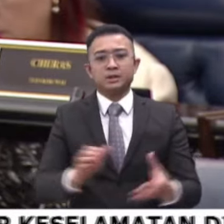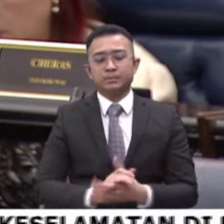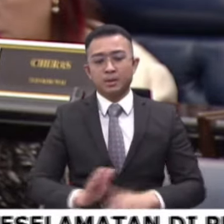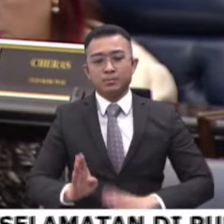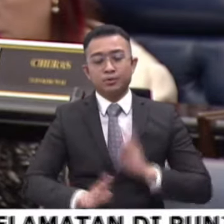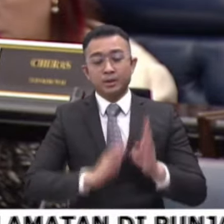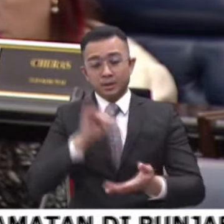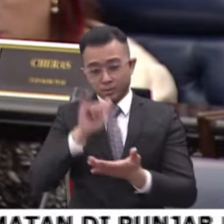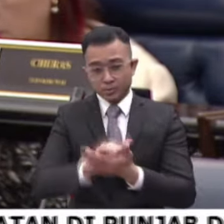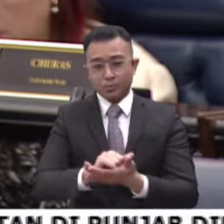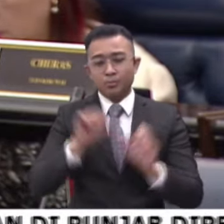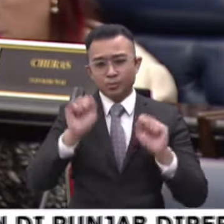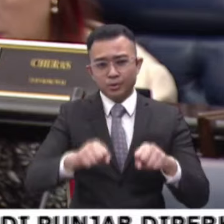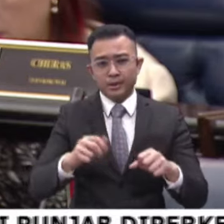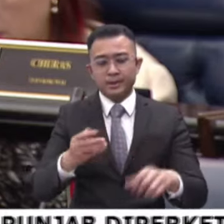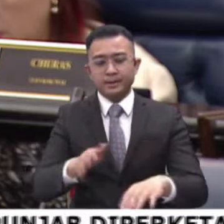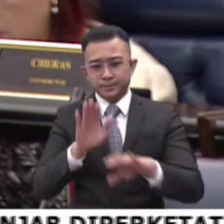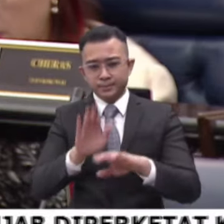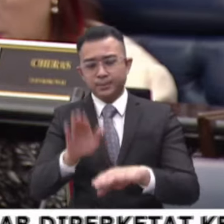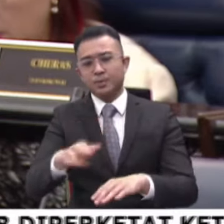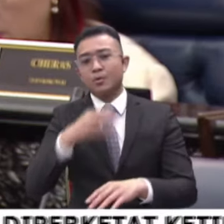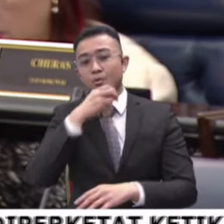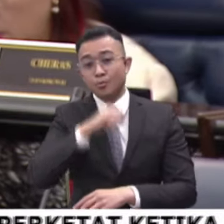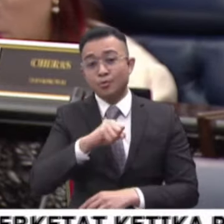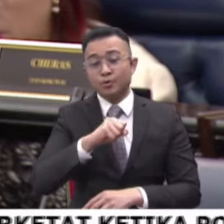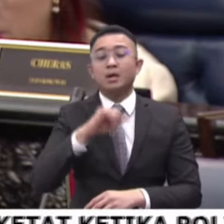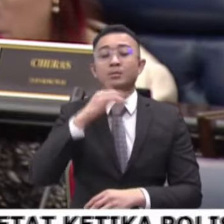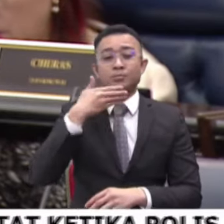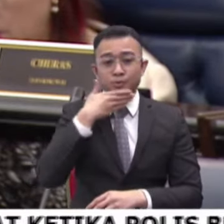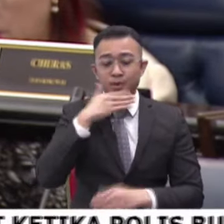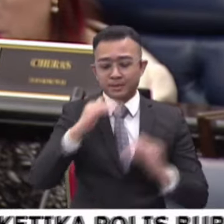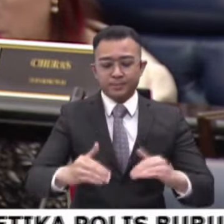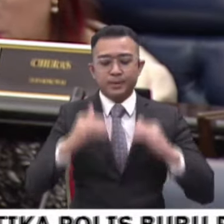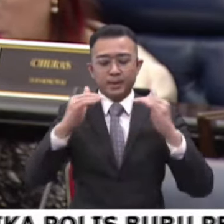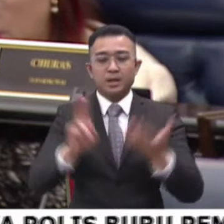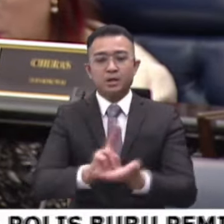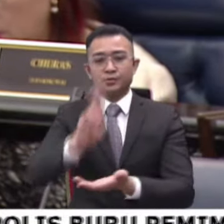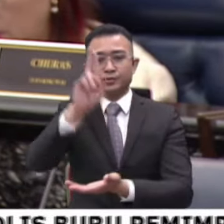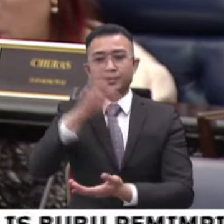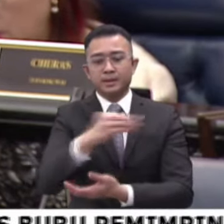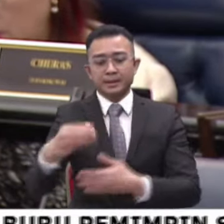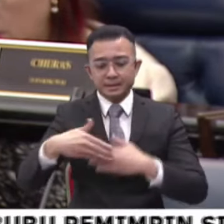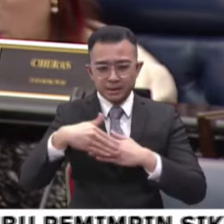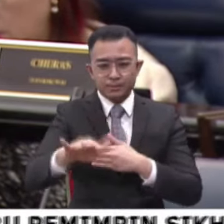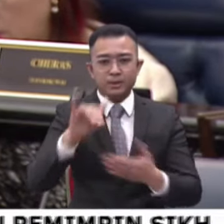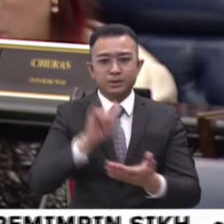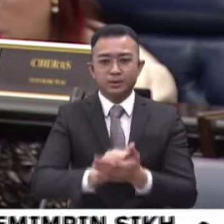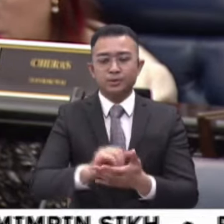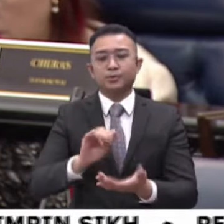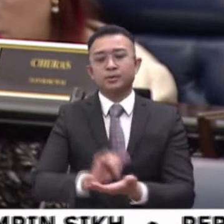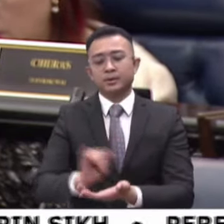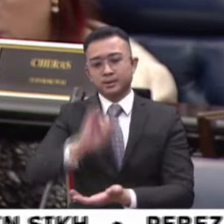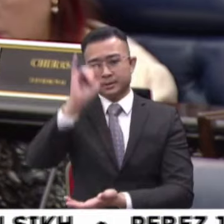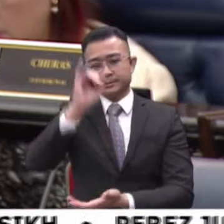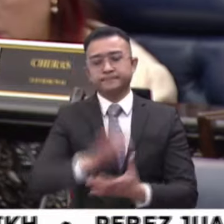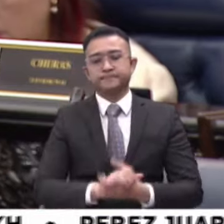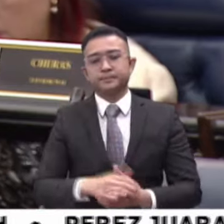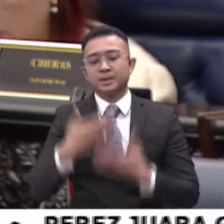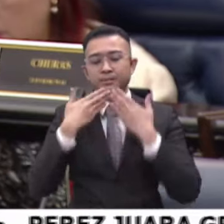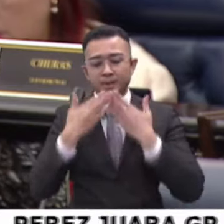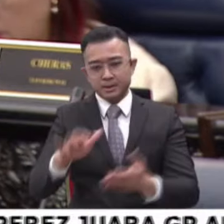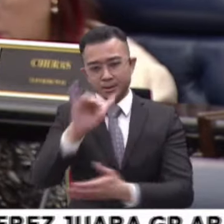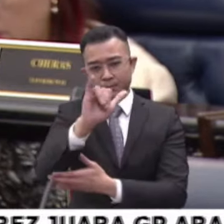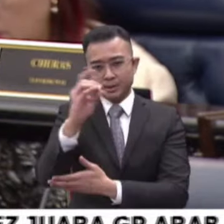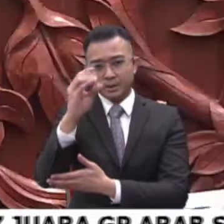keusahawanan itu dapat kita pupuk daripada umur yang muda di peringkat universiti dan selepas tu ke peringkat siswaza. Terima kasih tuan yang